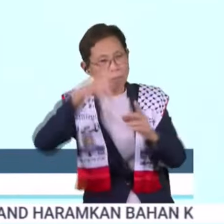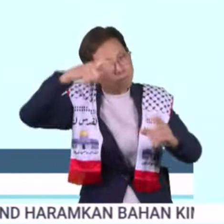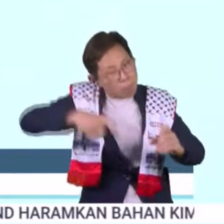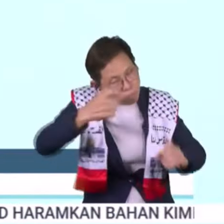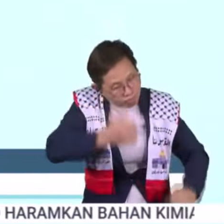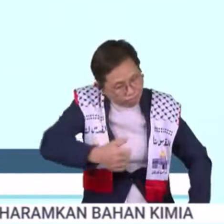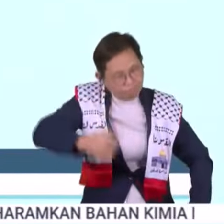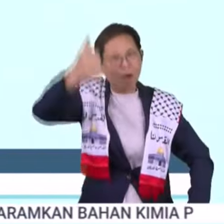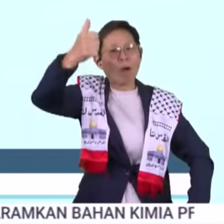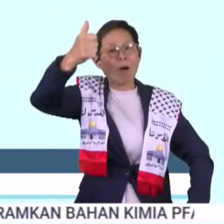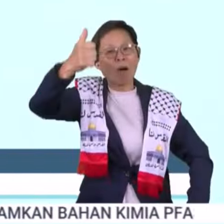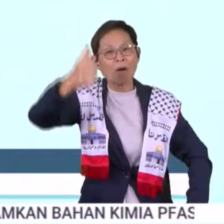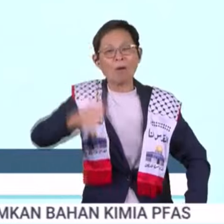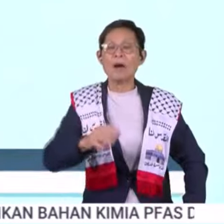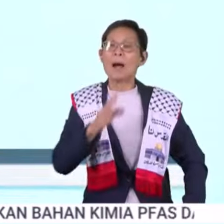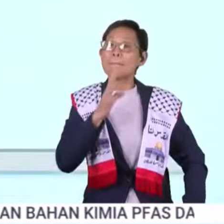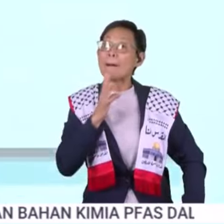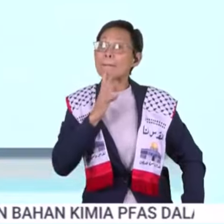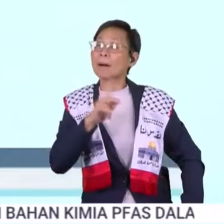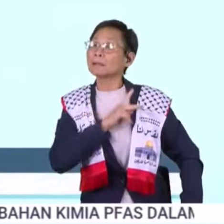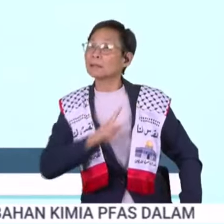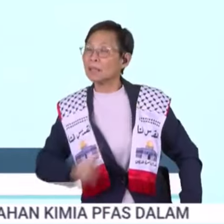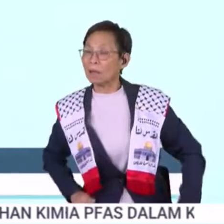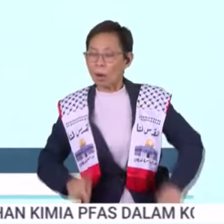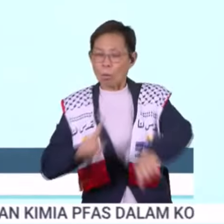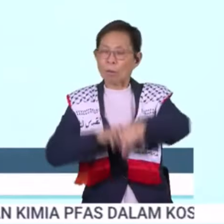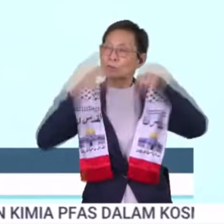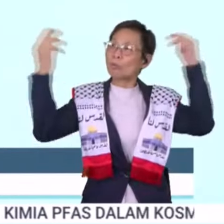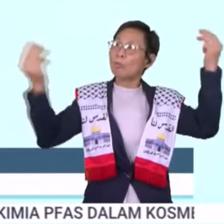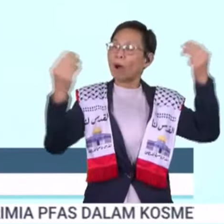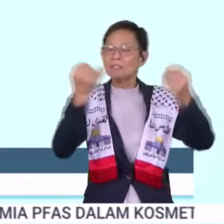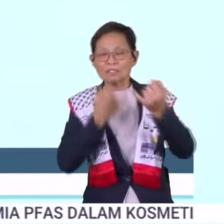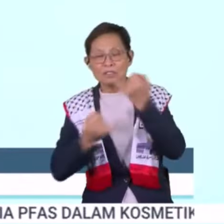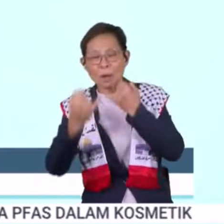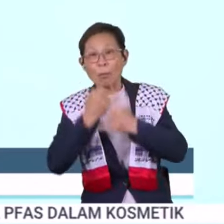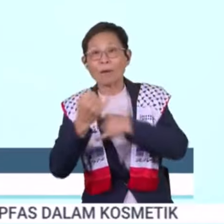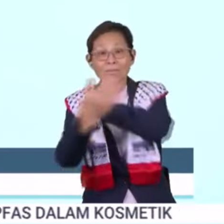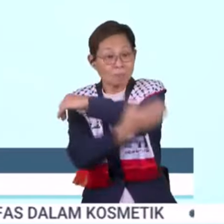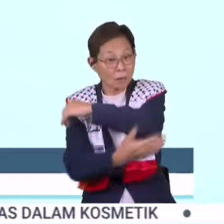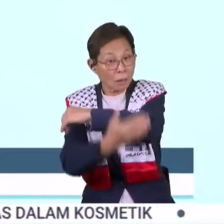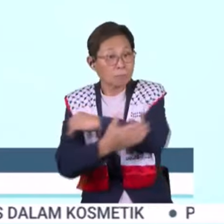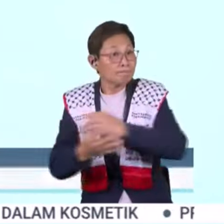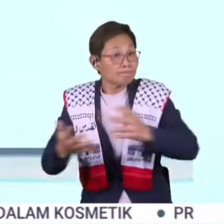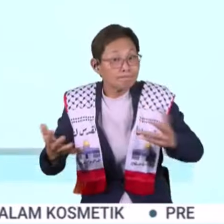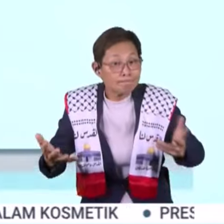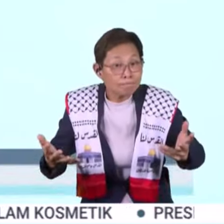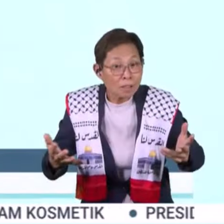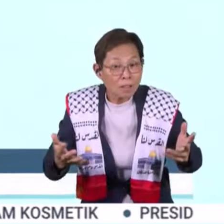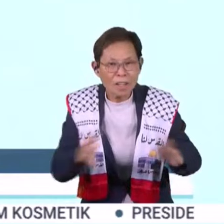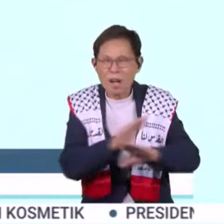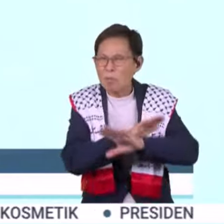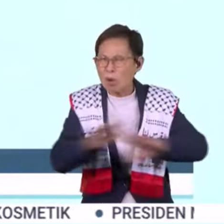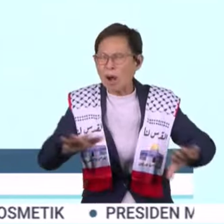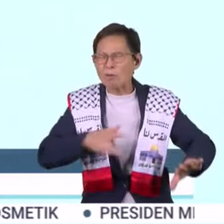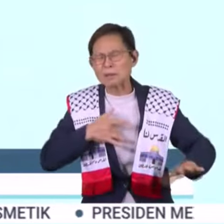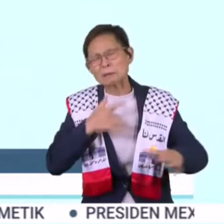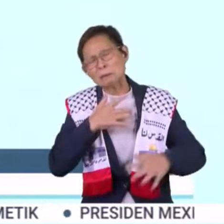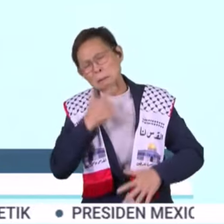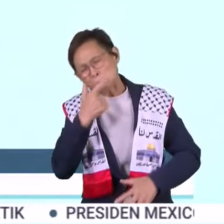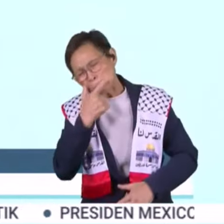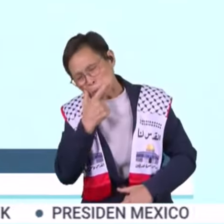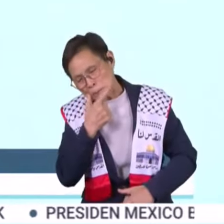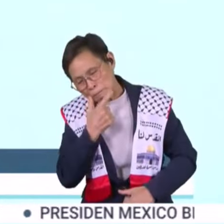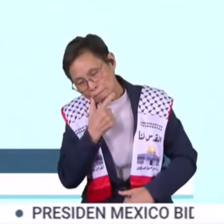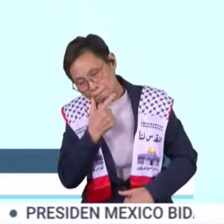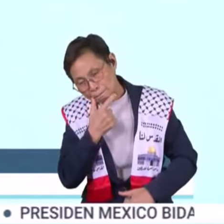diutamakan. Dengan titah tuanku sewaktu Majlis Jamuan Negara, bukan hanya kerana rasa sebab yang